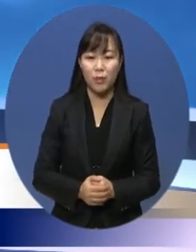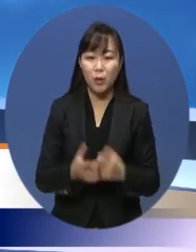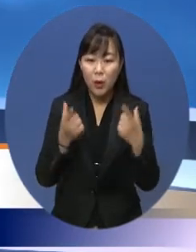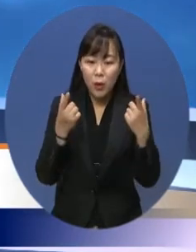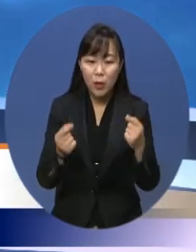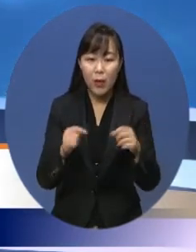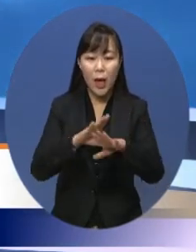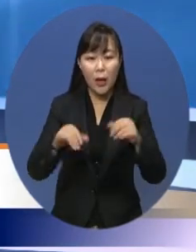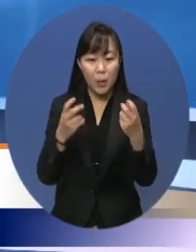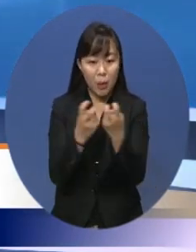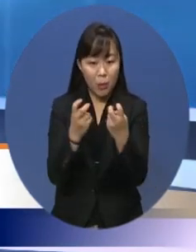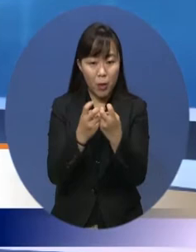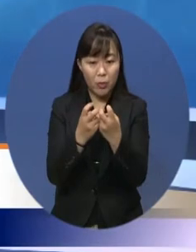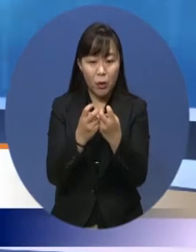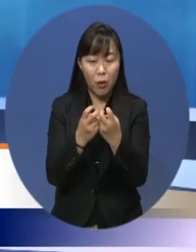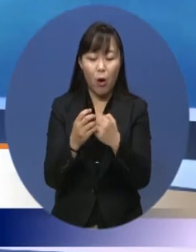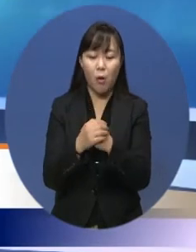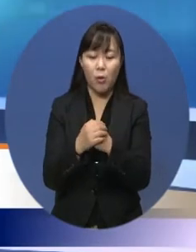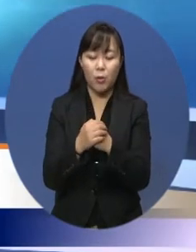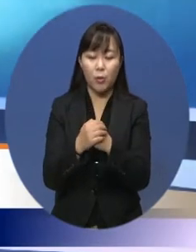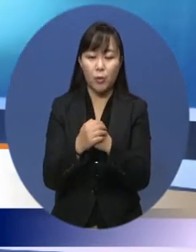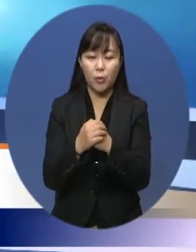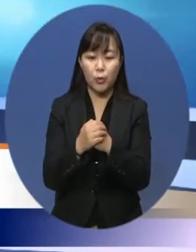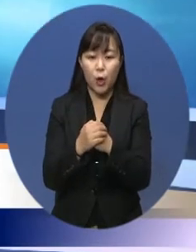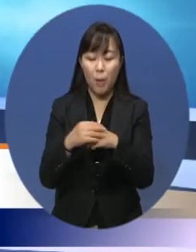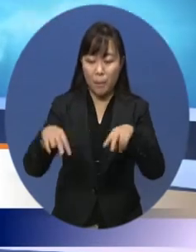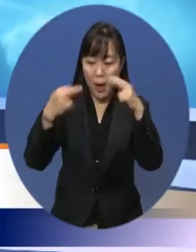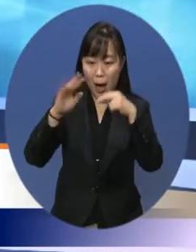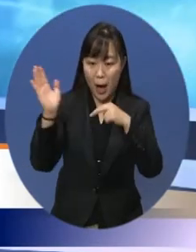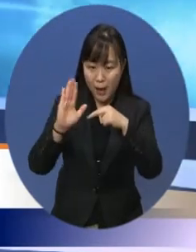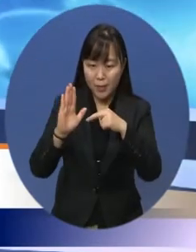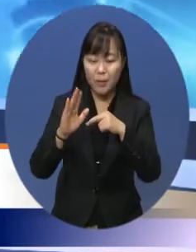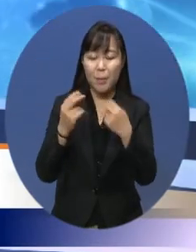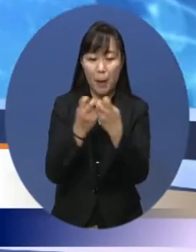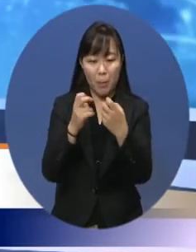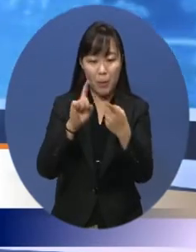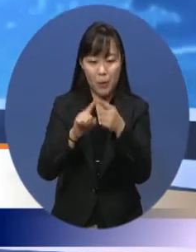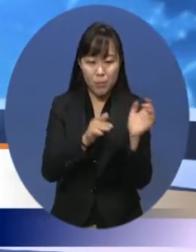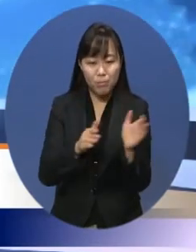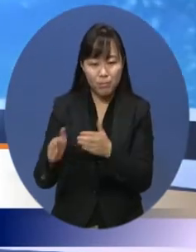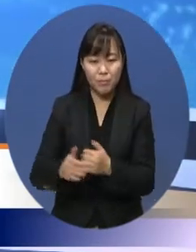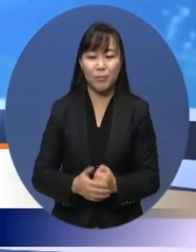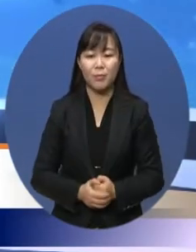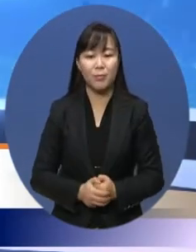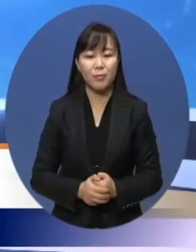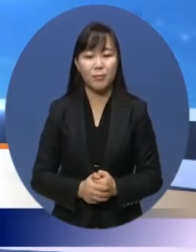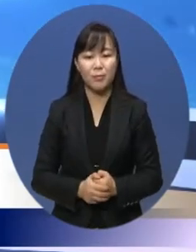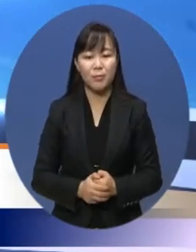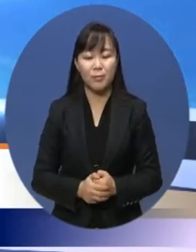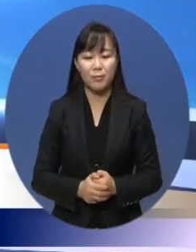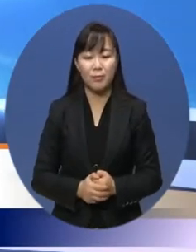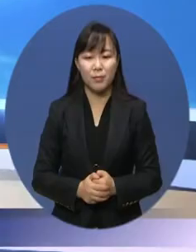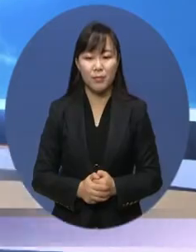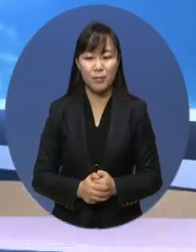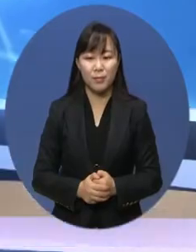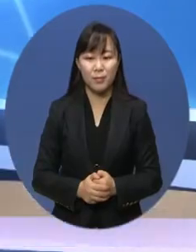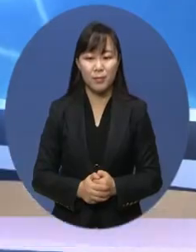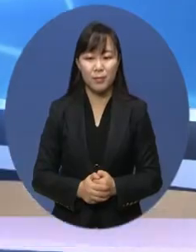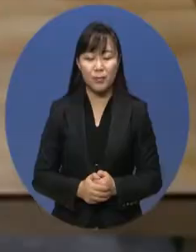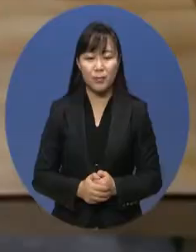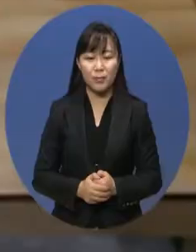대한 해결책으로 비대면 방식이 도입됐습니다. 자세한 내용 정운선 기자가 보도합니다.